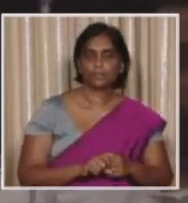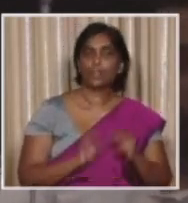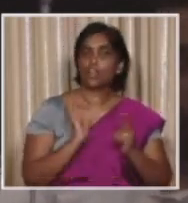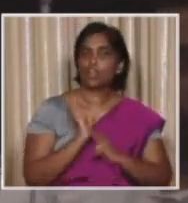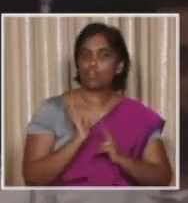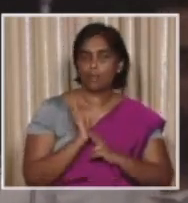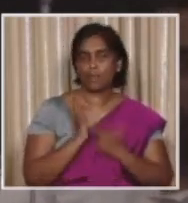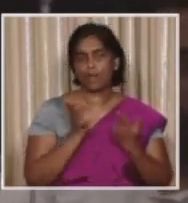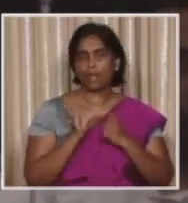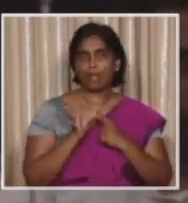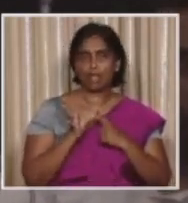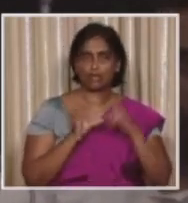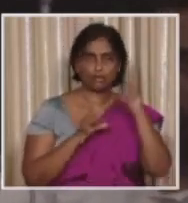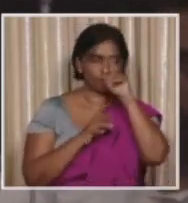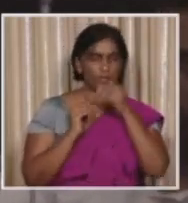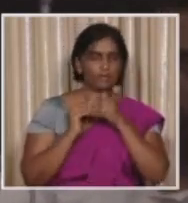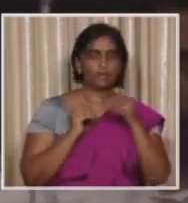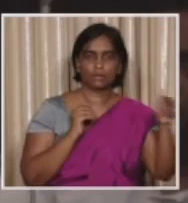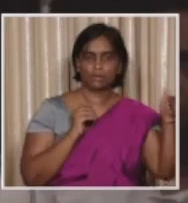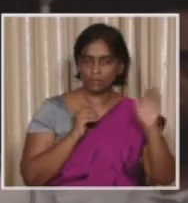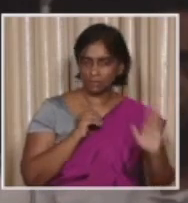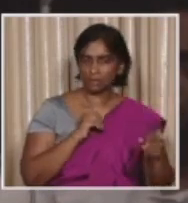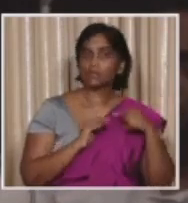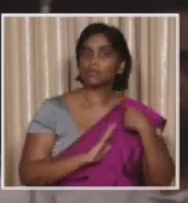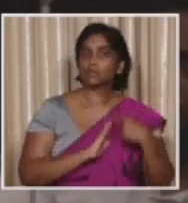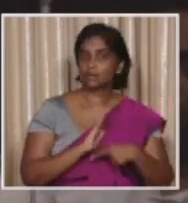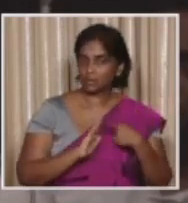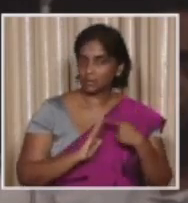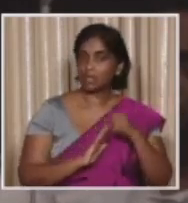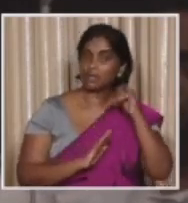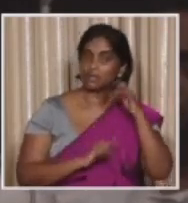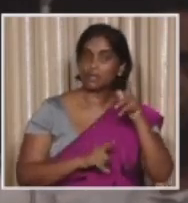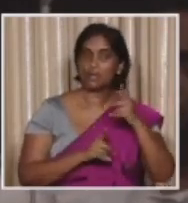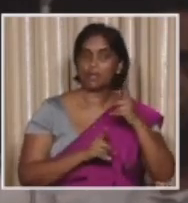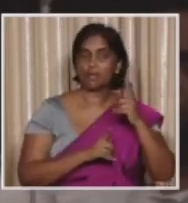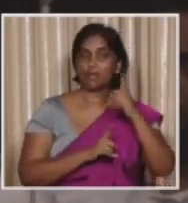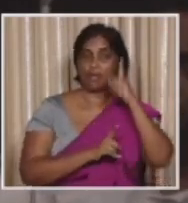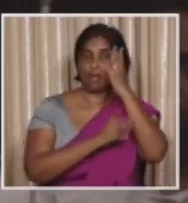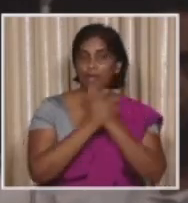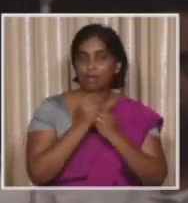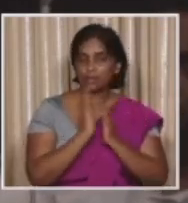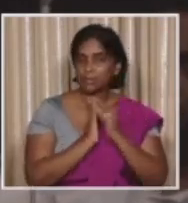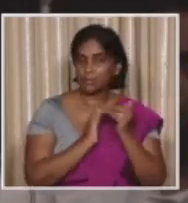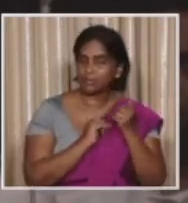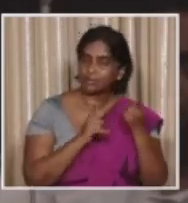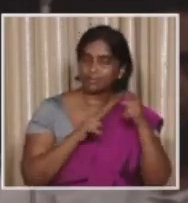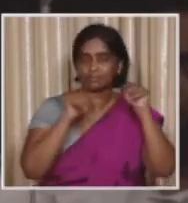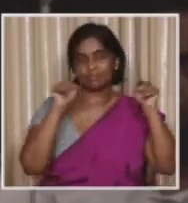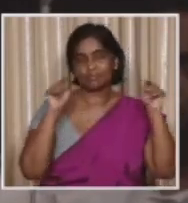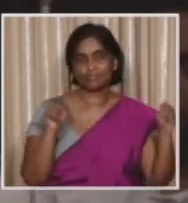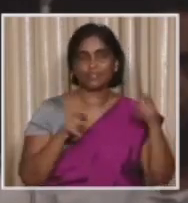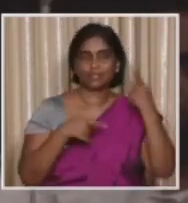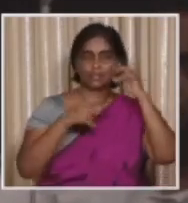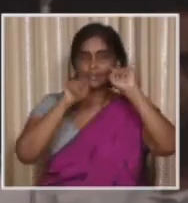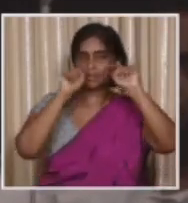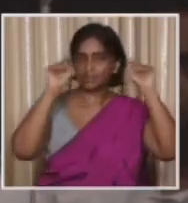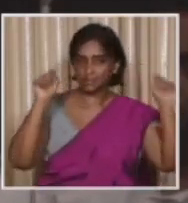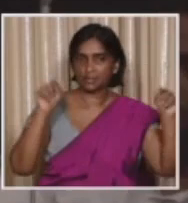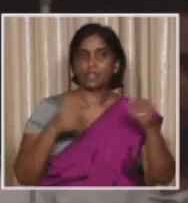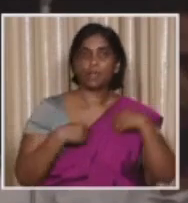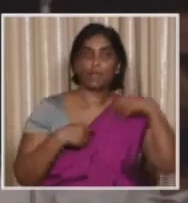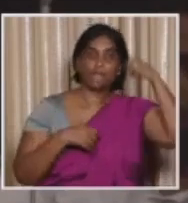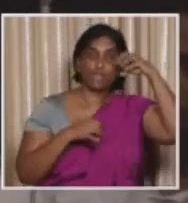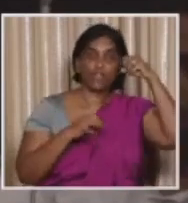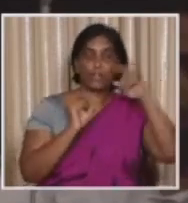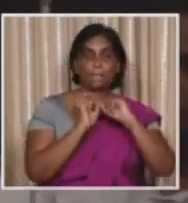නොවැම්බර් අගෝස්තු මාසේ වෙනකන් තිබුණා මේ රටේ සමහර ආගමික සිද්ධස්ථාන, සමහර ස්ථාන අපි විදුලි